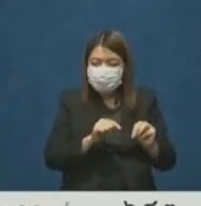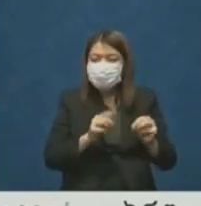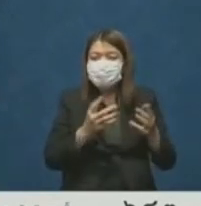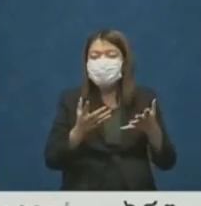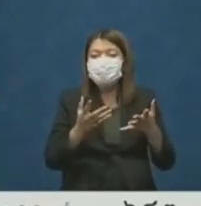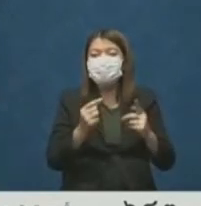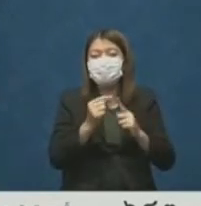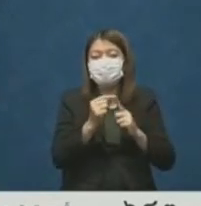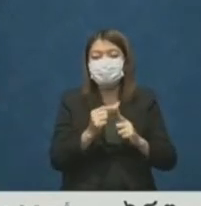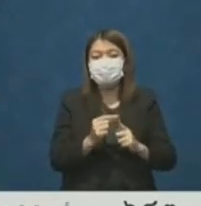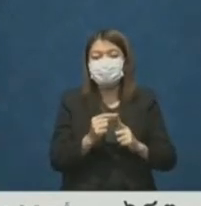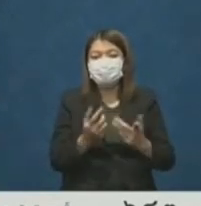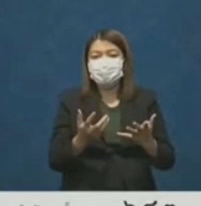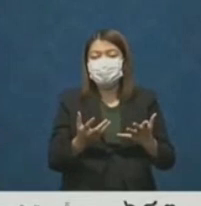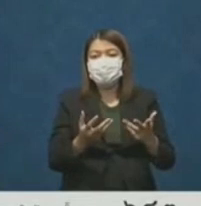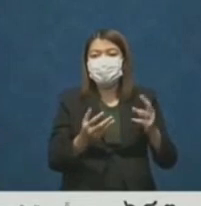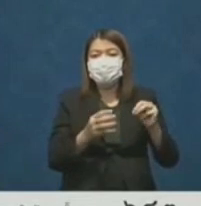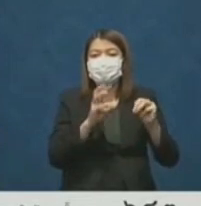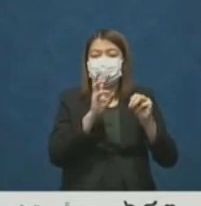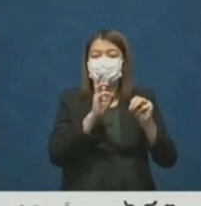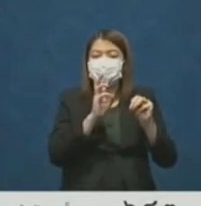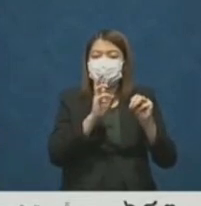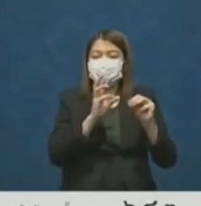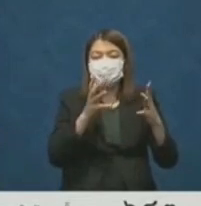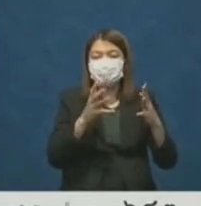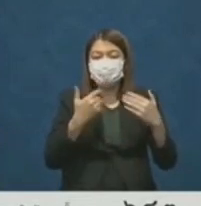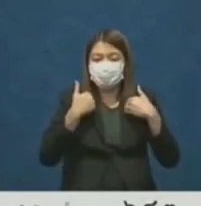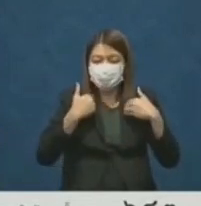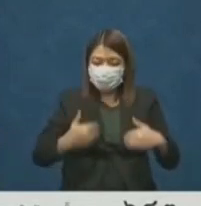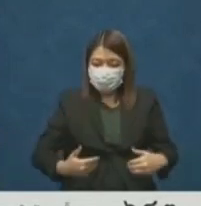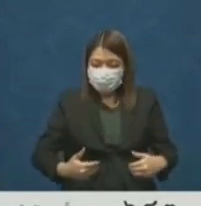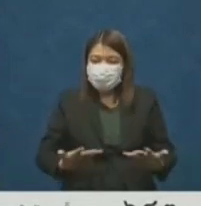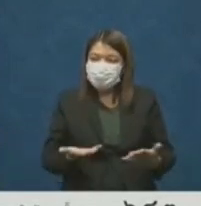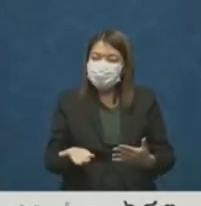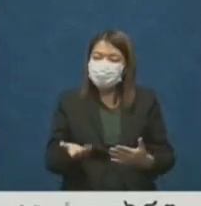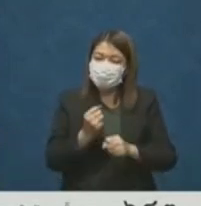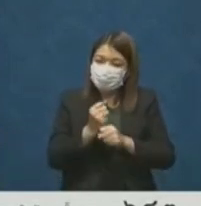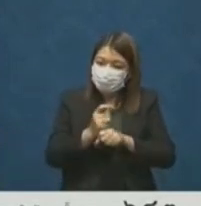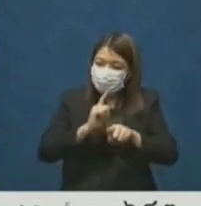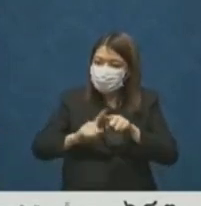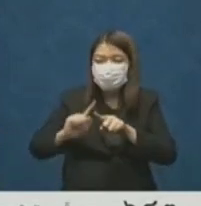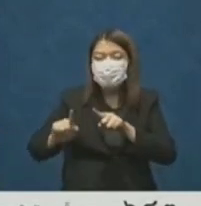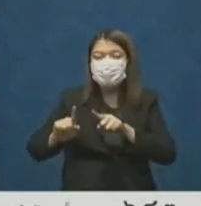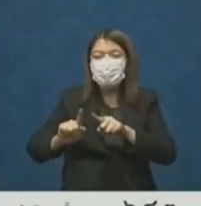ราและคำไหนของมาตรา6ตรงนี้เลยครับเรื่องทักษะชีวิตเรื่อง